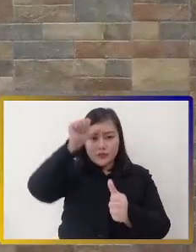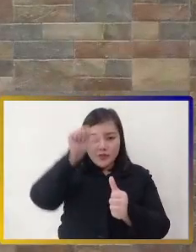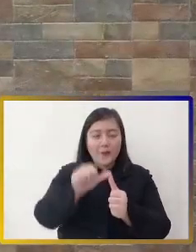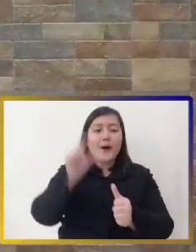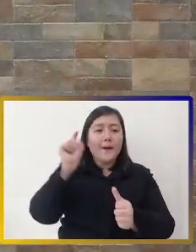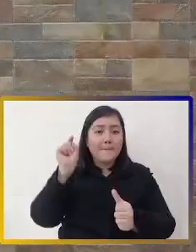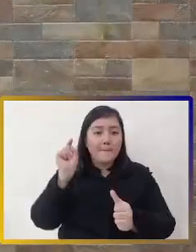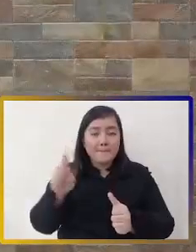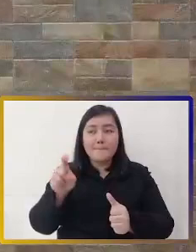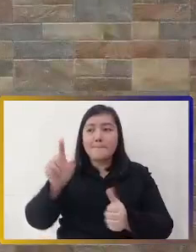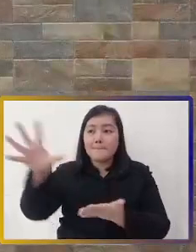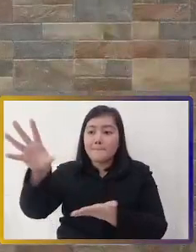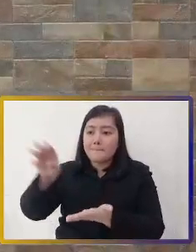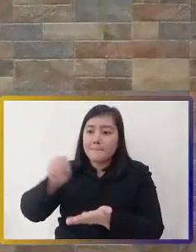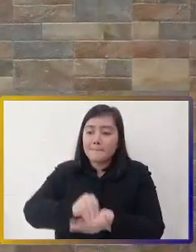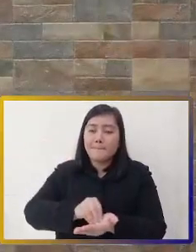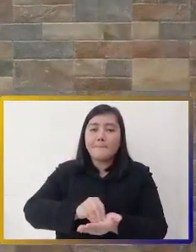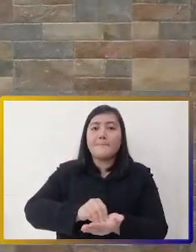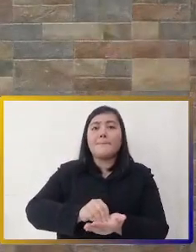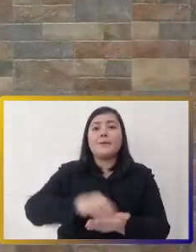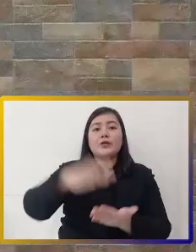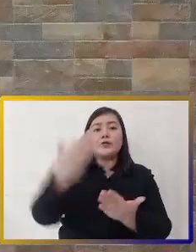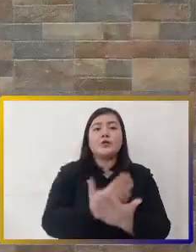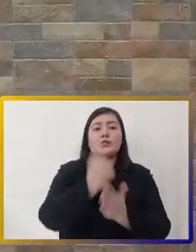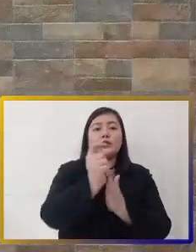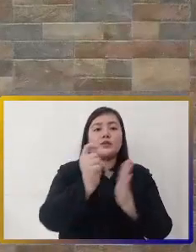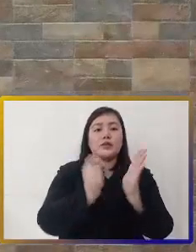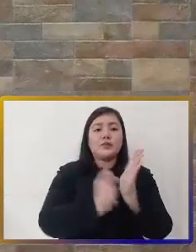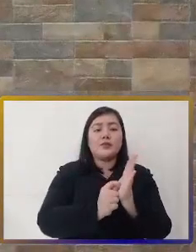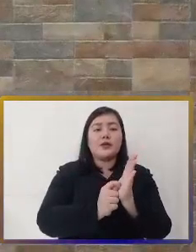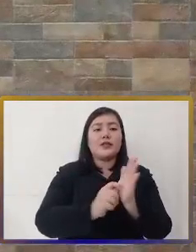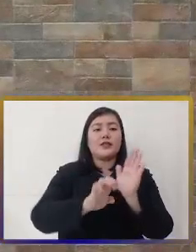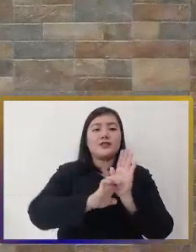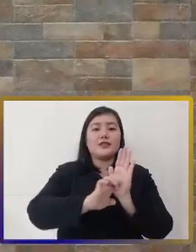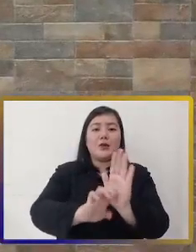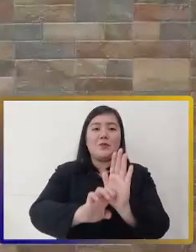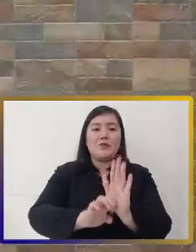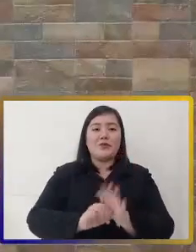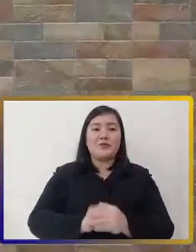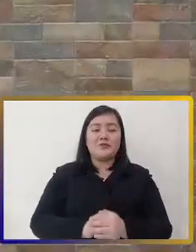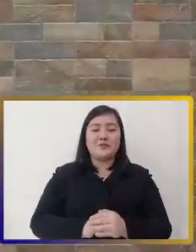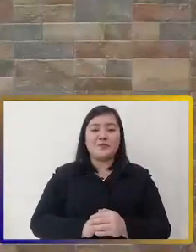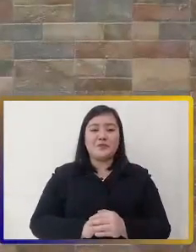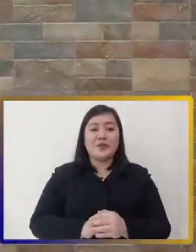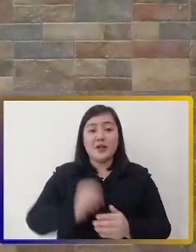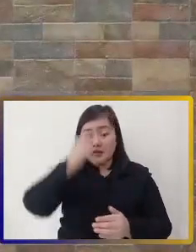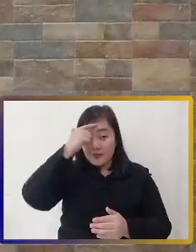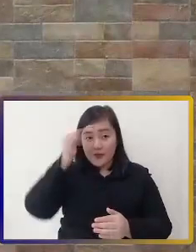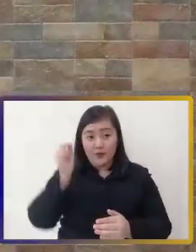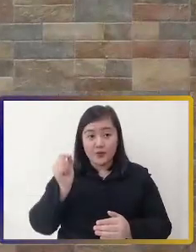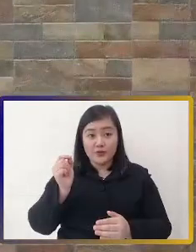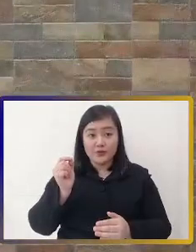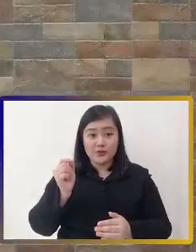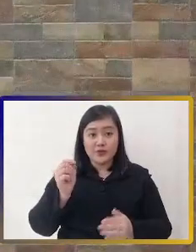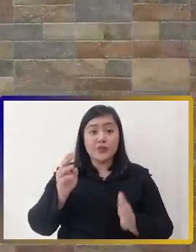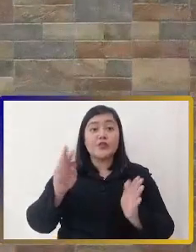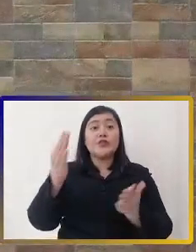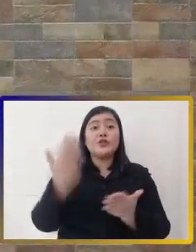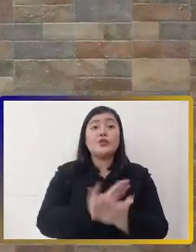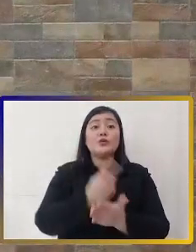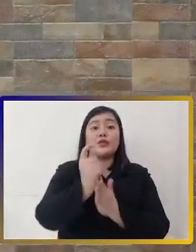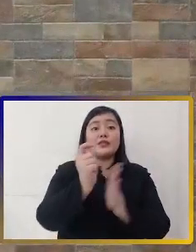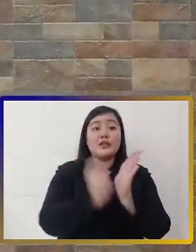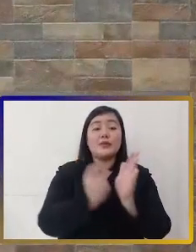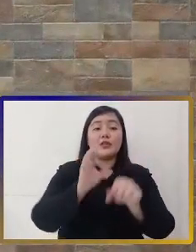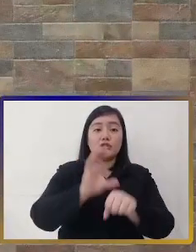to the New Testament pattern. Because the New Testament Baptist Church, the church is the church that Jesus Christ built. So